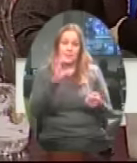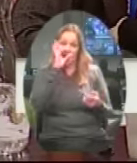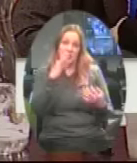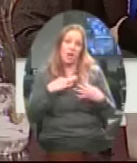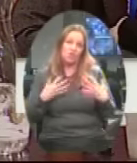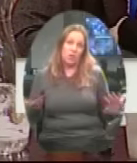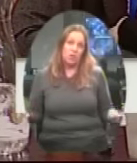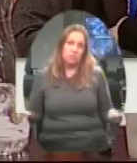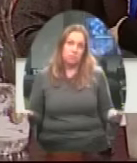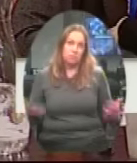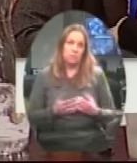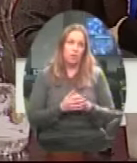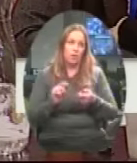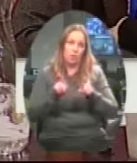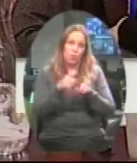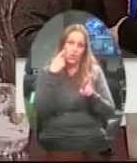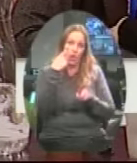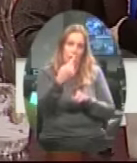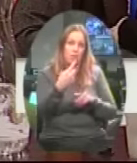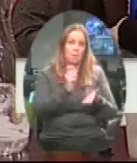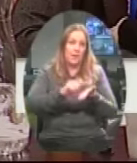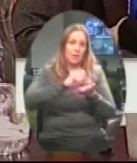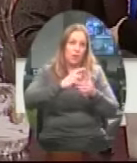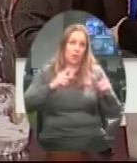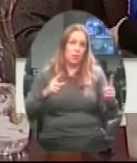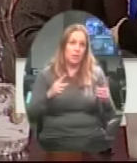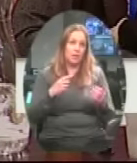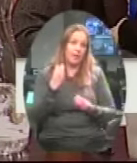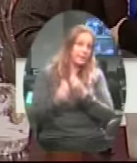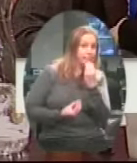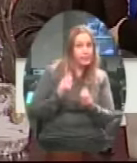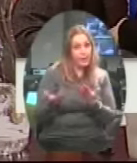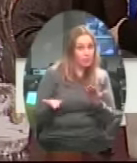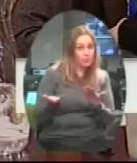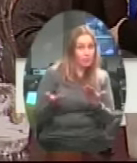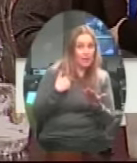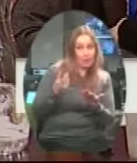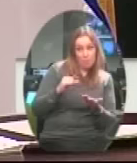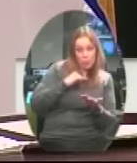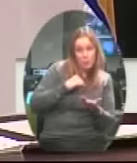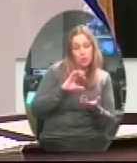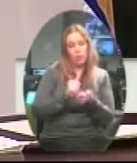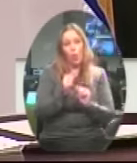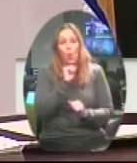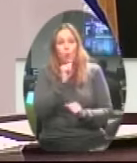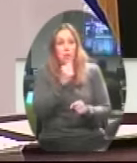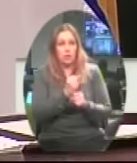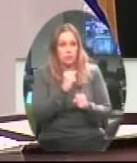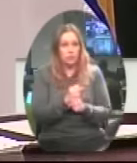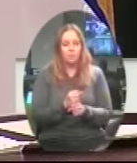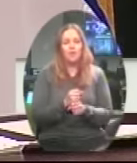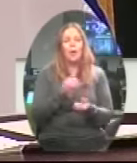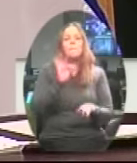או כמו שראיתם בכתבה כל מיני אקטים מיניים שאני מעוניינת או לא מעוניינת לעשות. המקרים